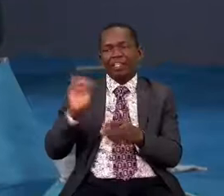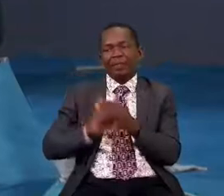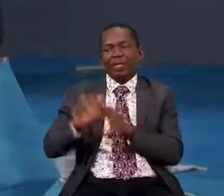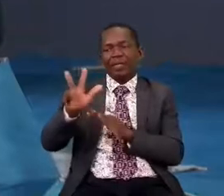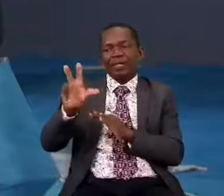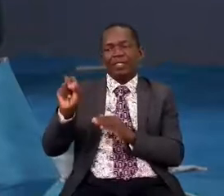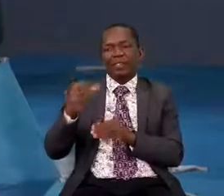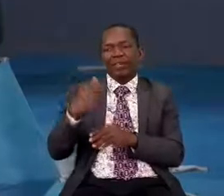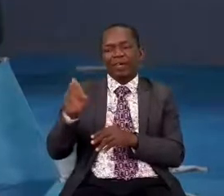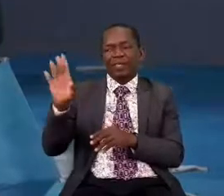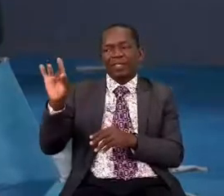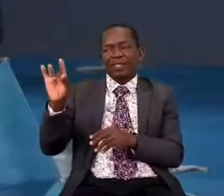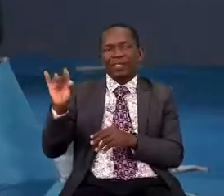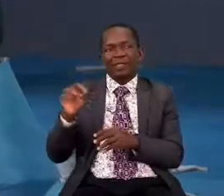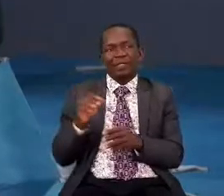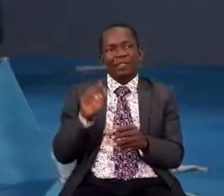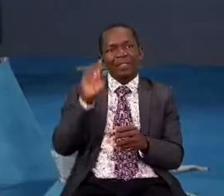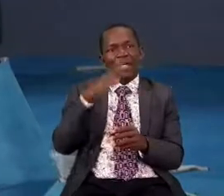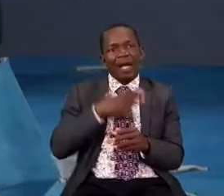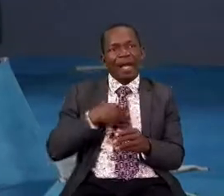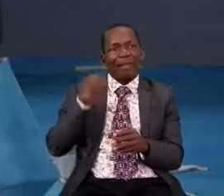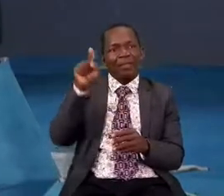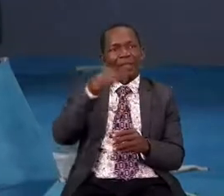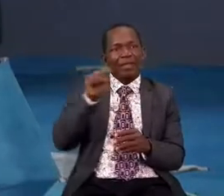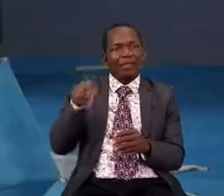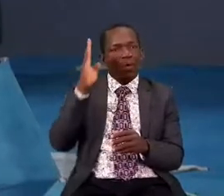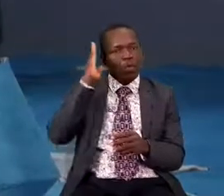faire grâce. Il cherche ceux